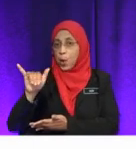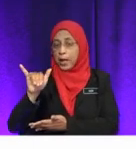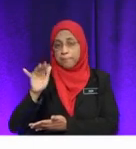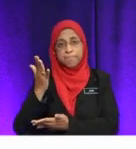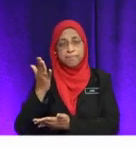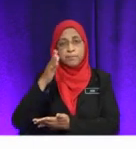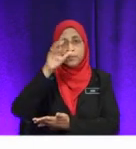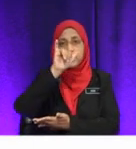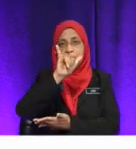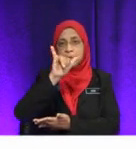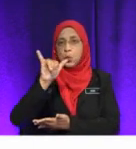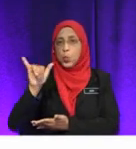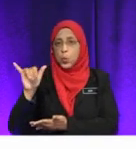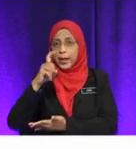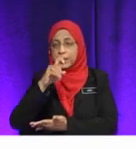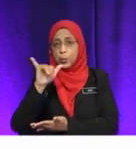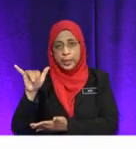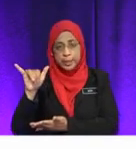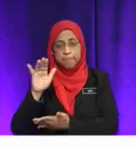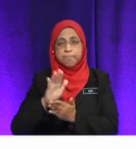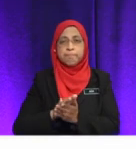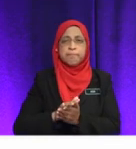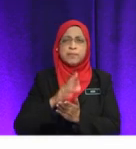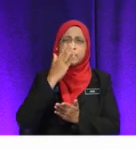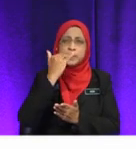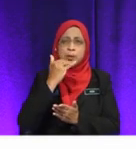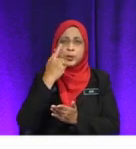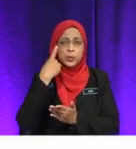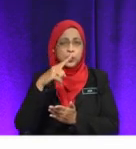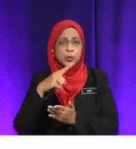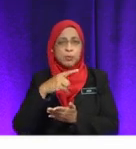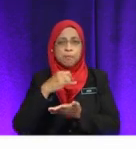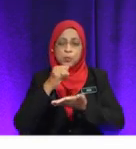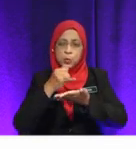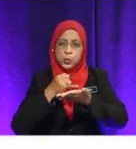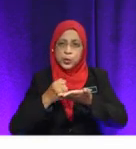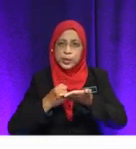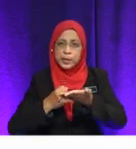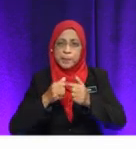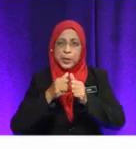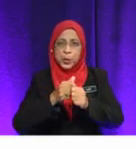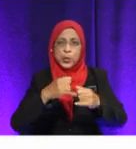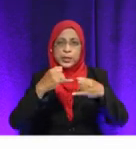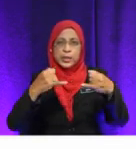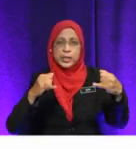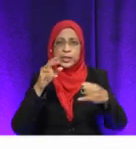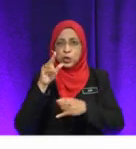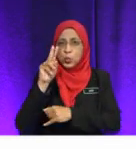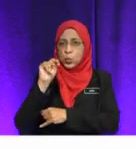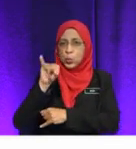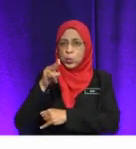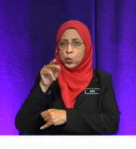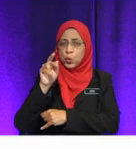bentuk sesuatu komponen atau objek di atas kertas lukisan berdasarkan jenis unggulan Arah pandangan